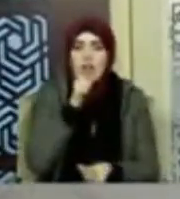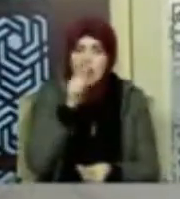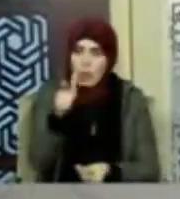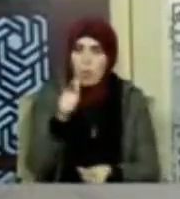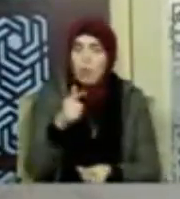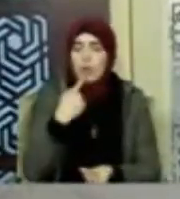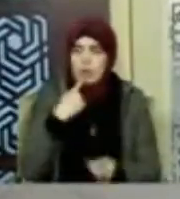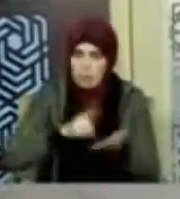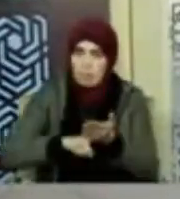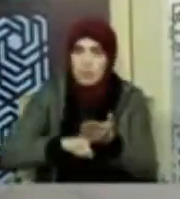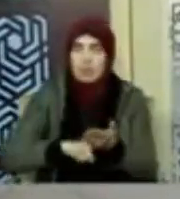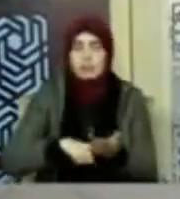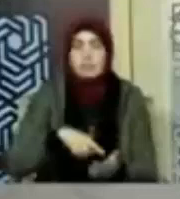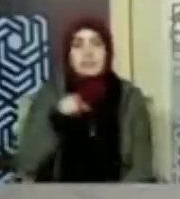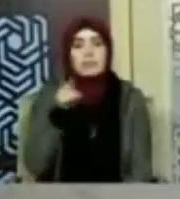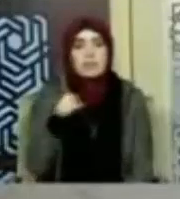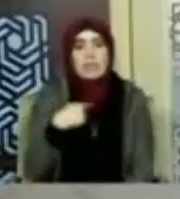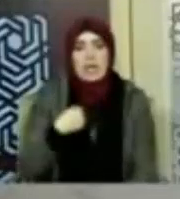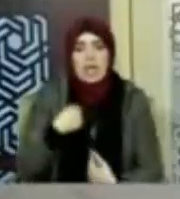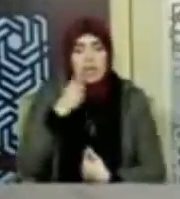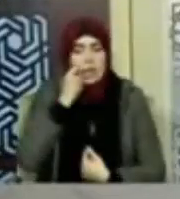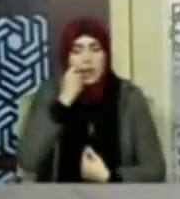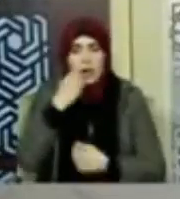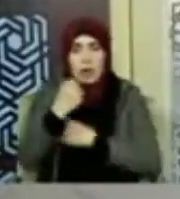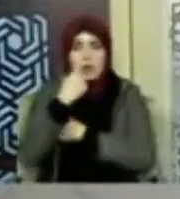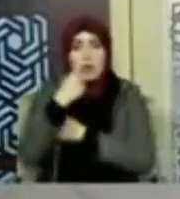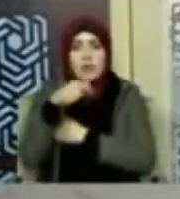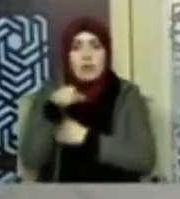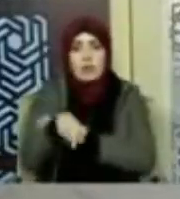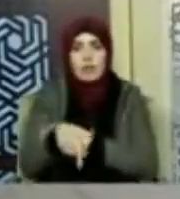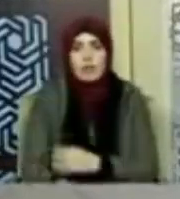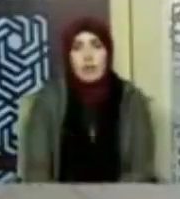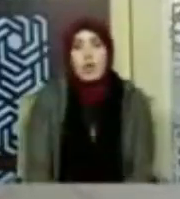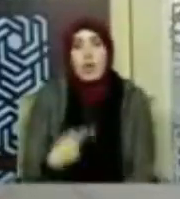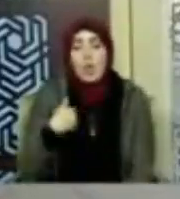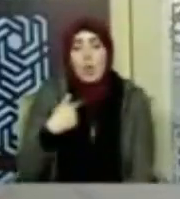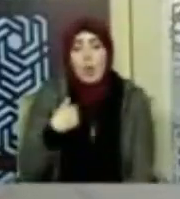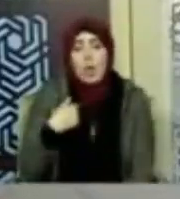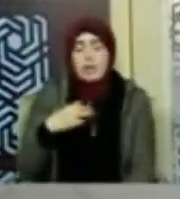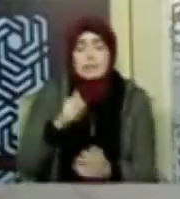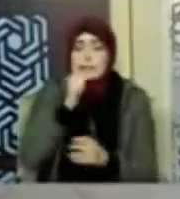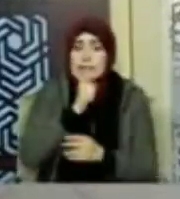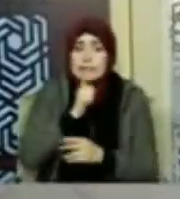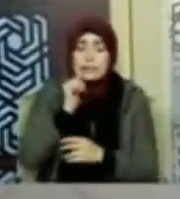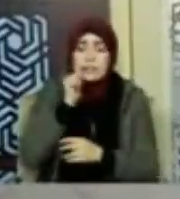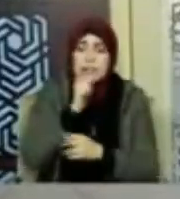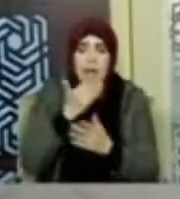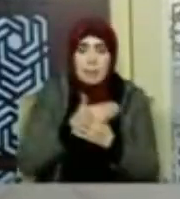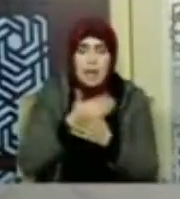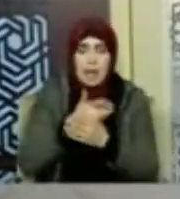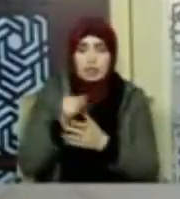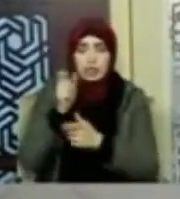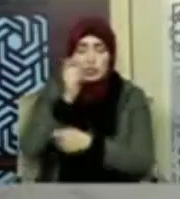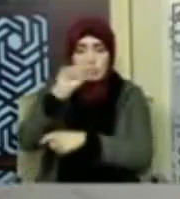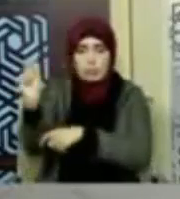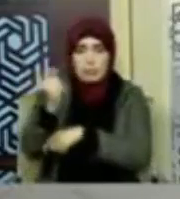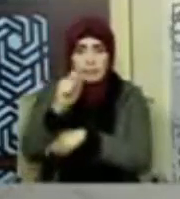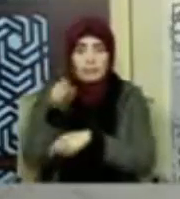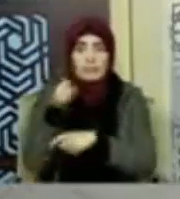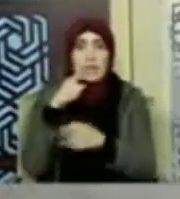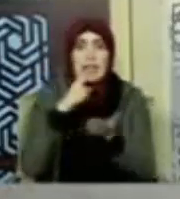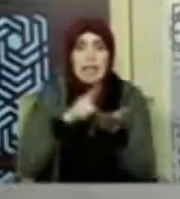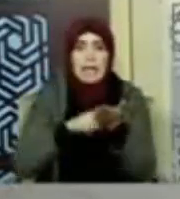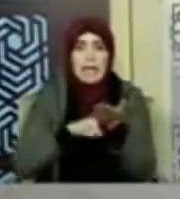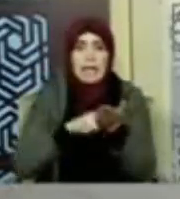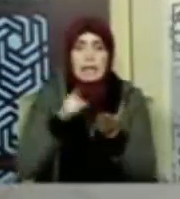نورد الرايات بيضا ونصدرهن حمرا قد روينا، فإن قناتك